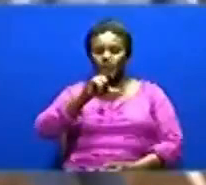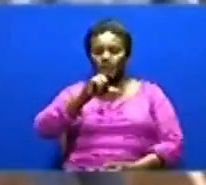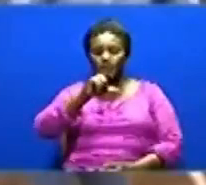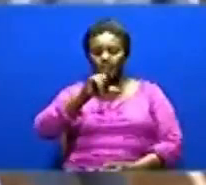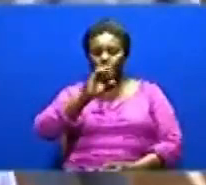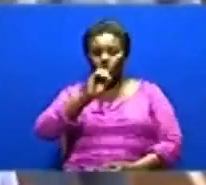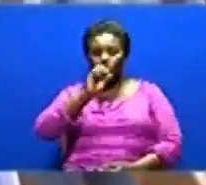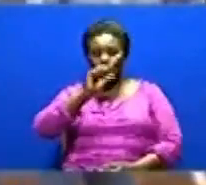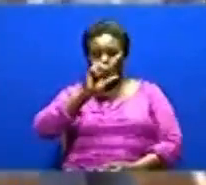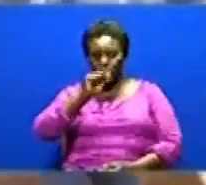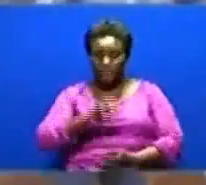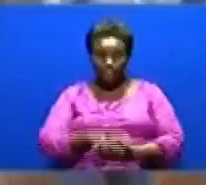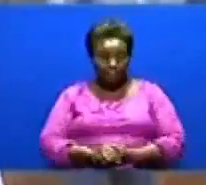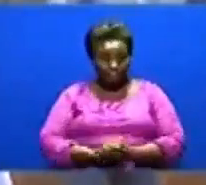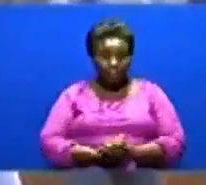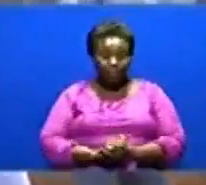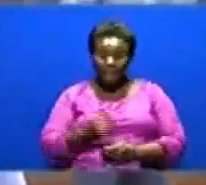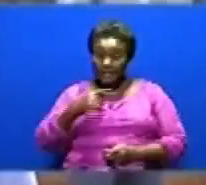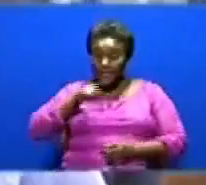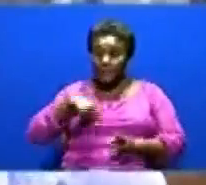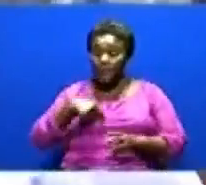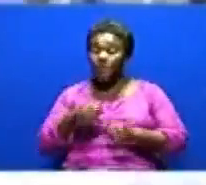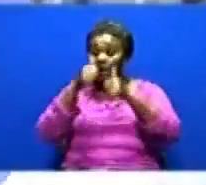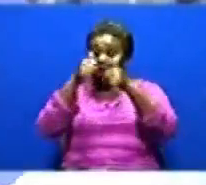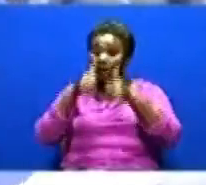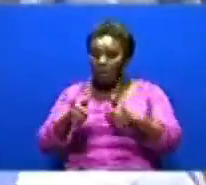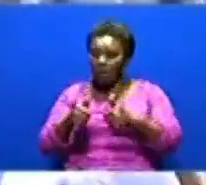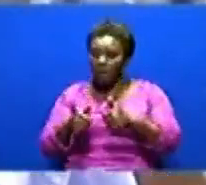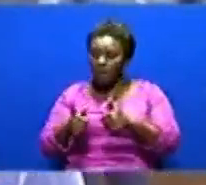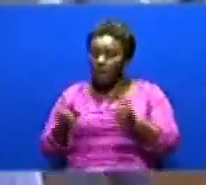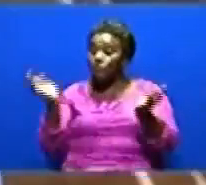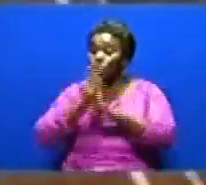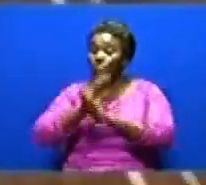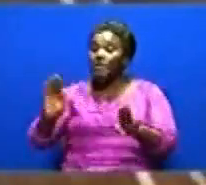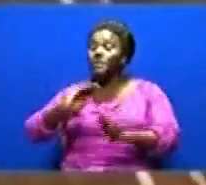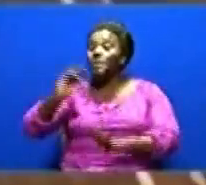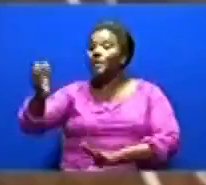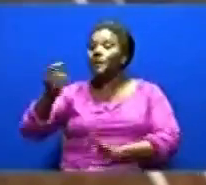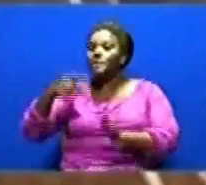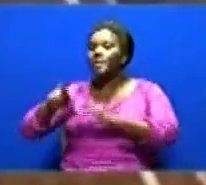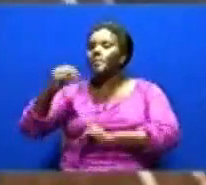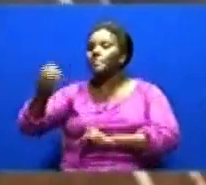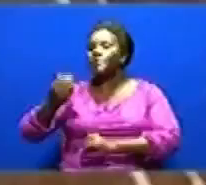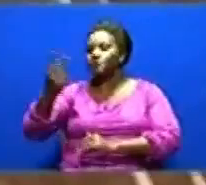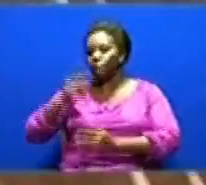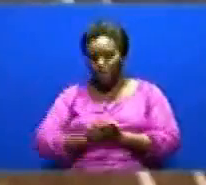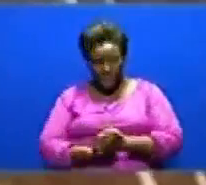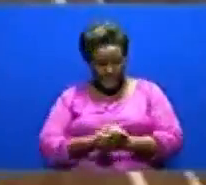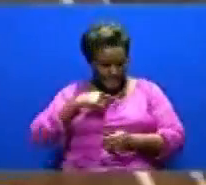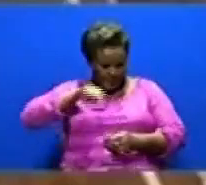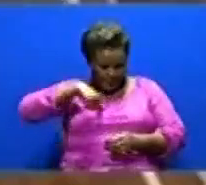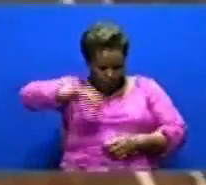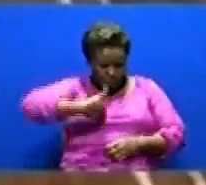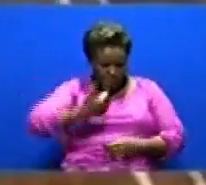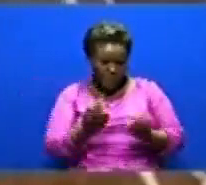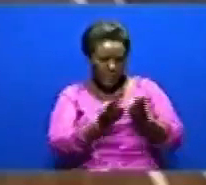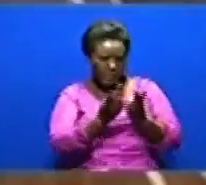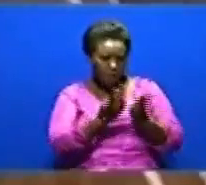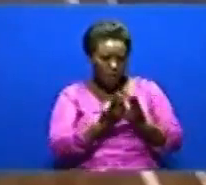nitaukamilisha katika kipindi cha miezi miwili. Kwa kama mnavyoona jengo linaendelea kujengwa, tumekwenda kukaa ndani ya halmashauri na